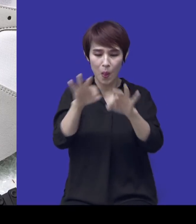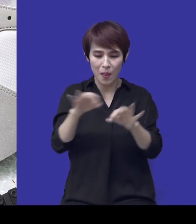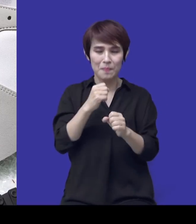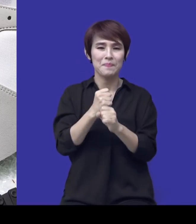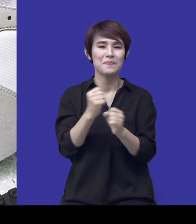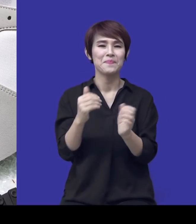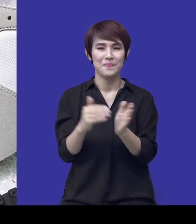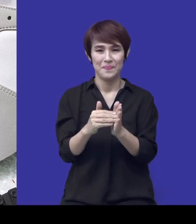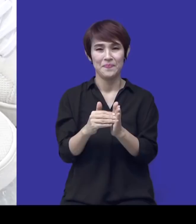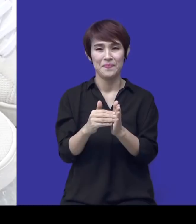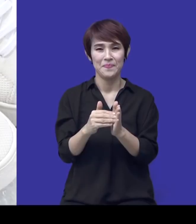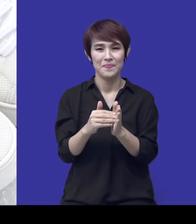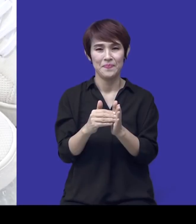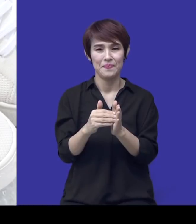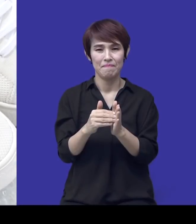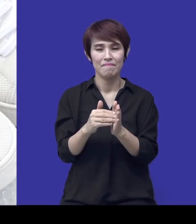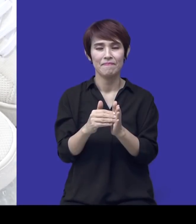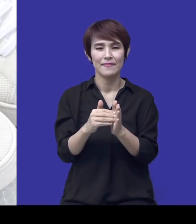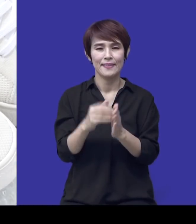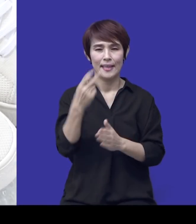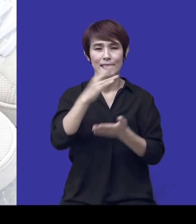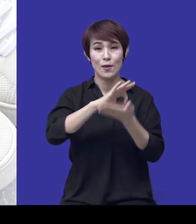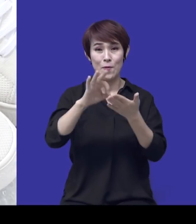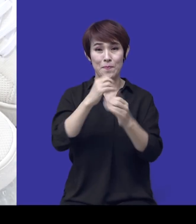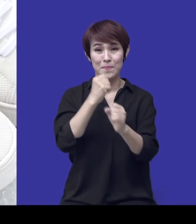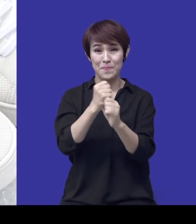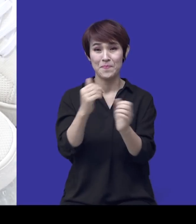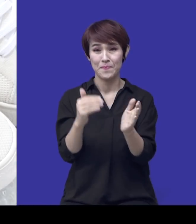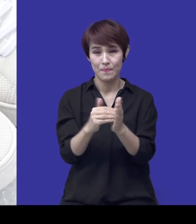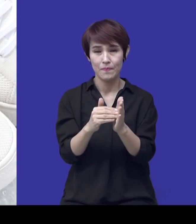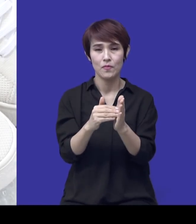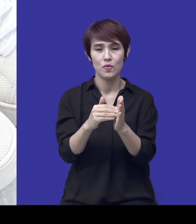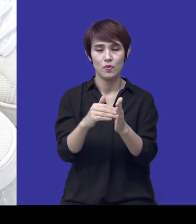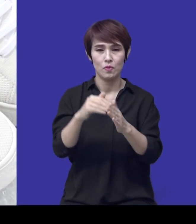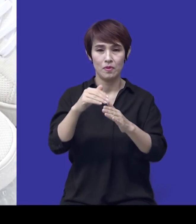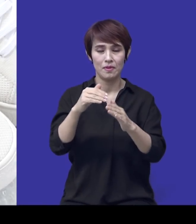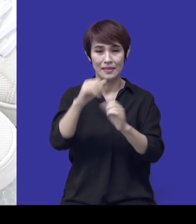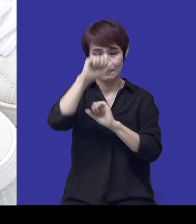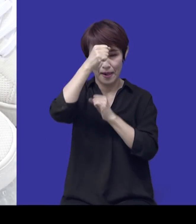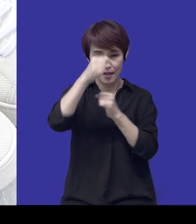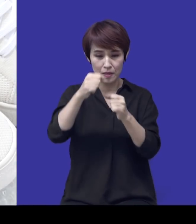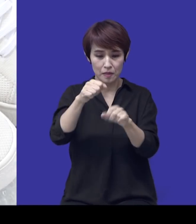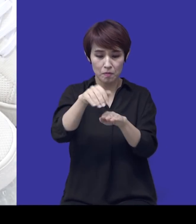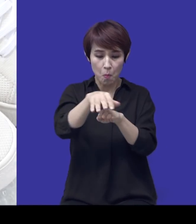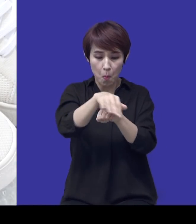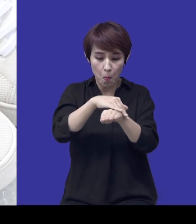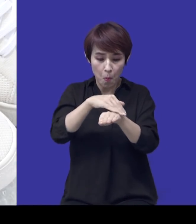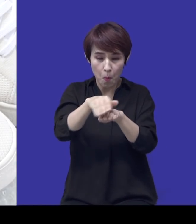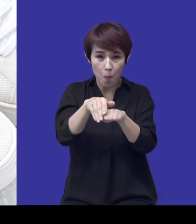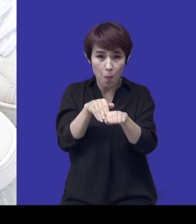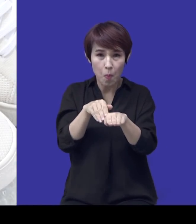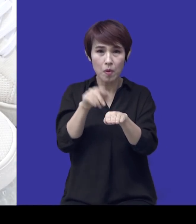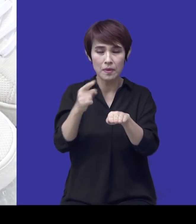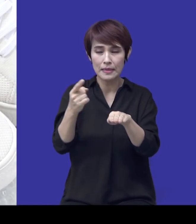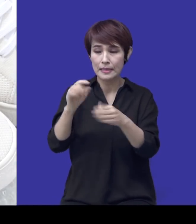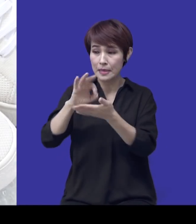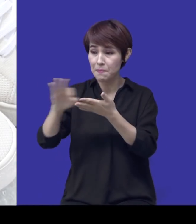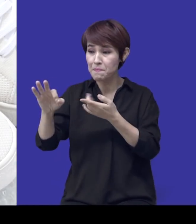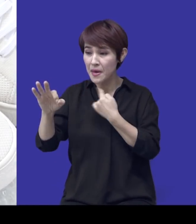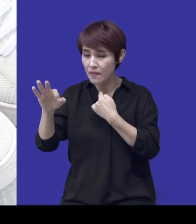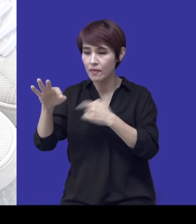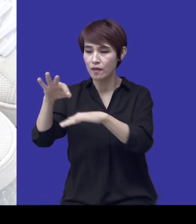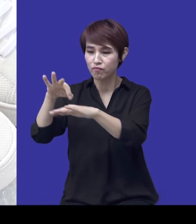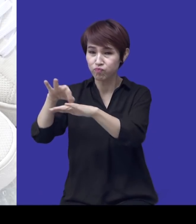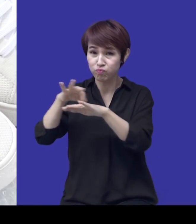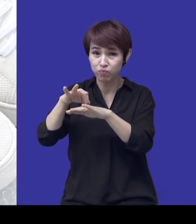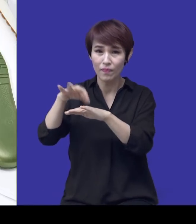네. 와. 100% 재활용해서 만들고 있고 예. 가죽은 이제 자투리 가죽을 재활용해서 리사이클 가죽을 사용하고